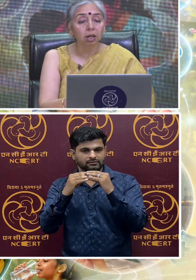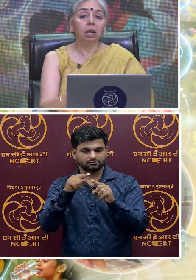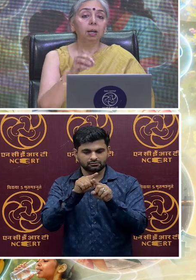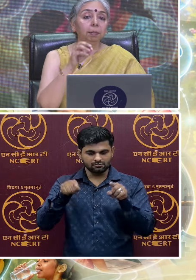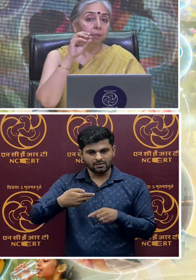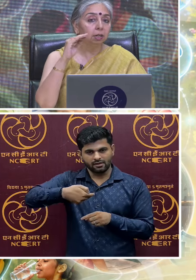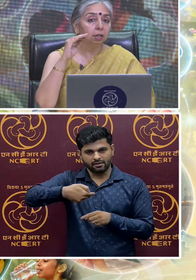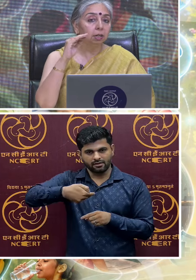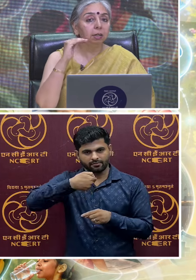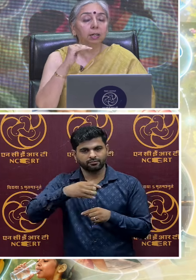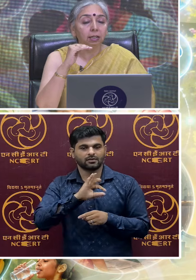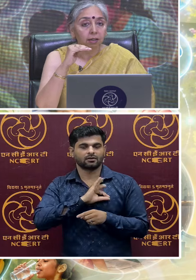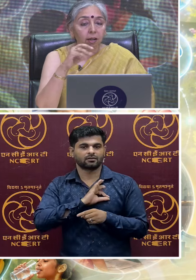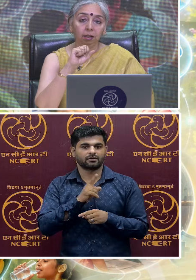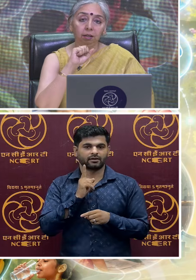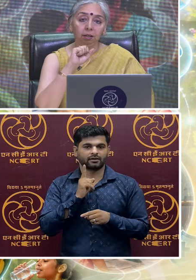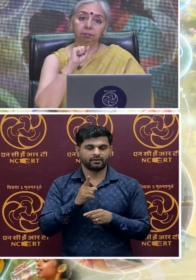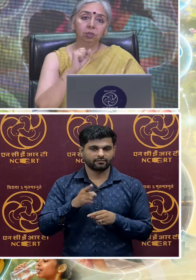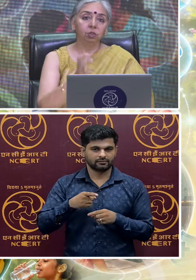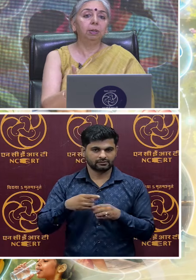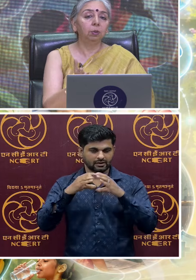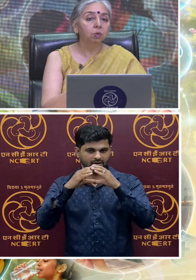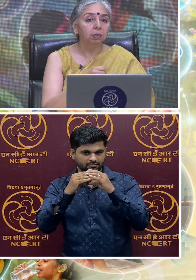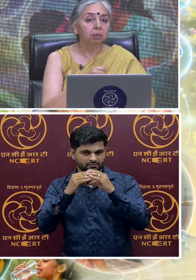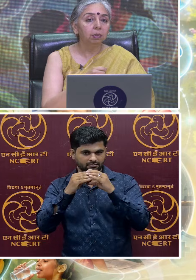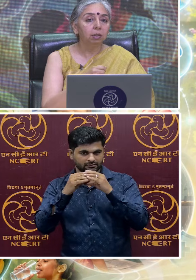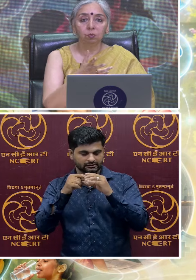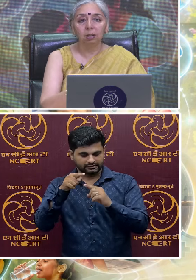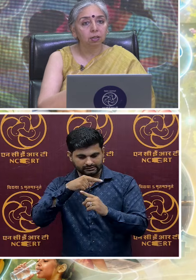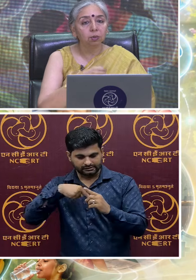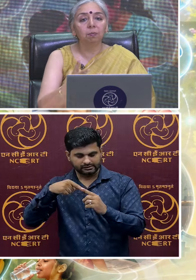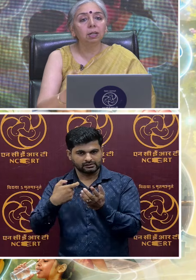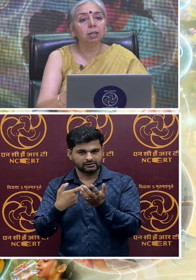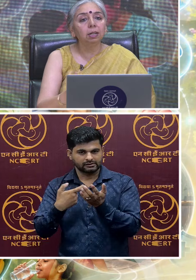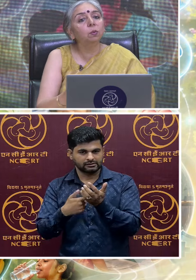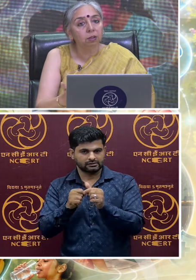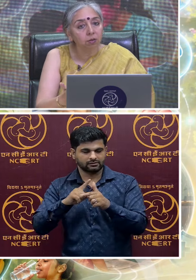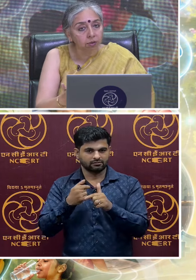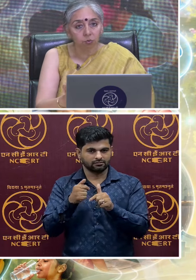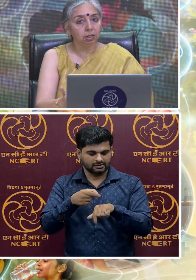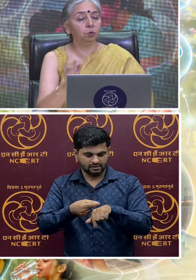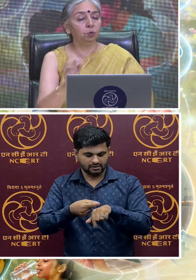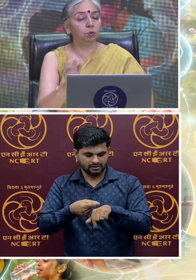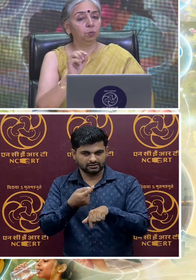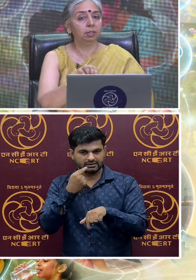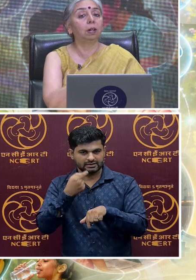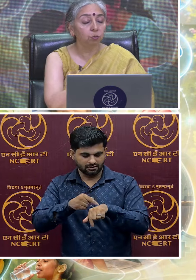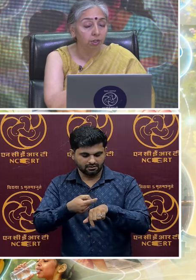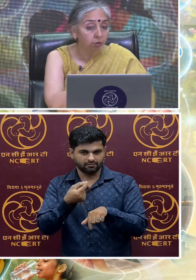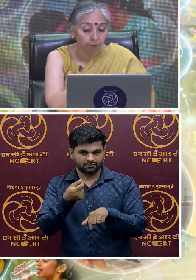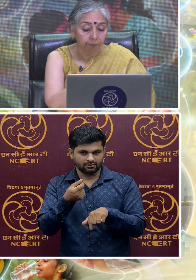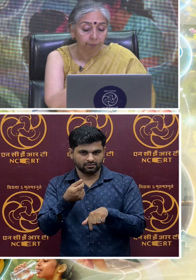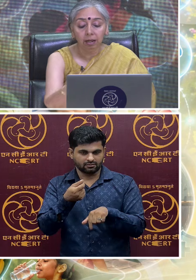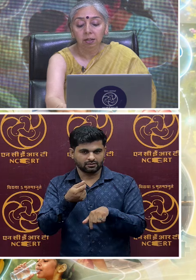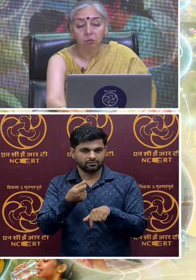okay. अगर आपके बर्गर की पैटी अच्छी बनी हुई है, उसमें राजमा है या सोयाबीन है, so why not? ज़रूरी नहीं है कि उसमें सिर्फ आलू